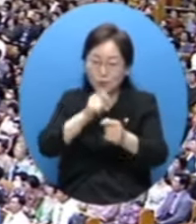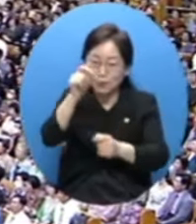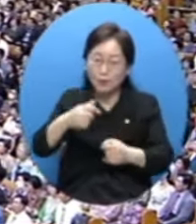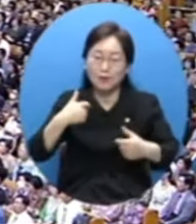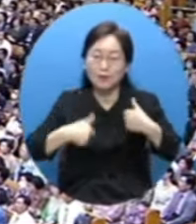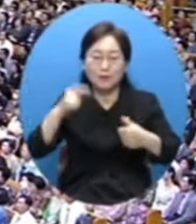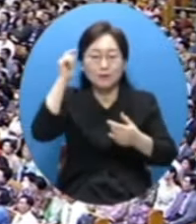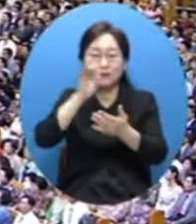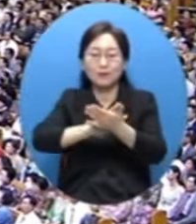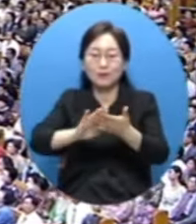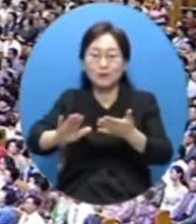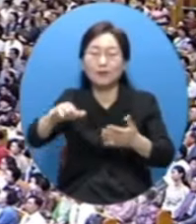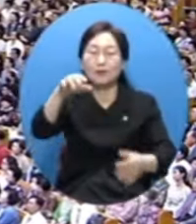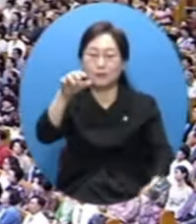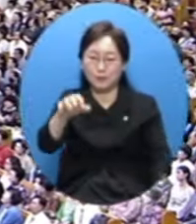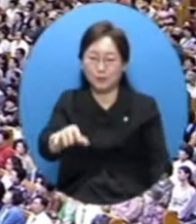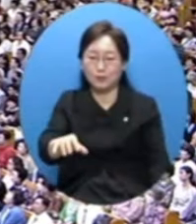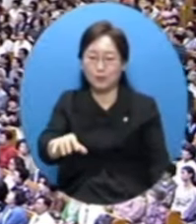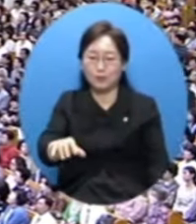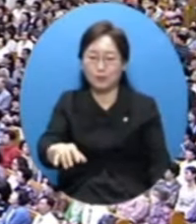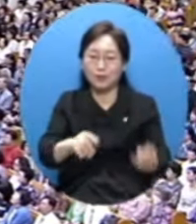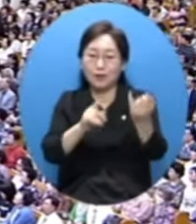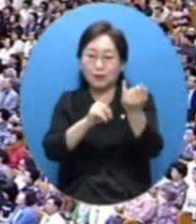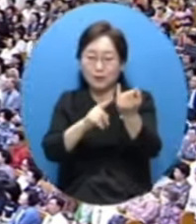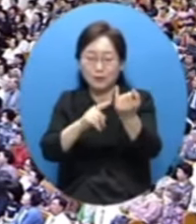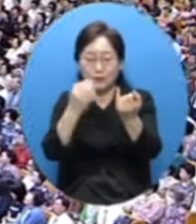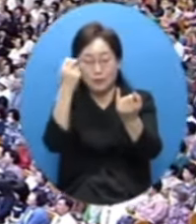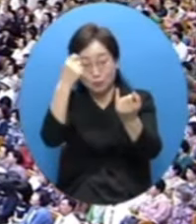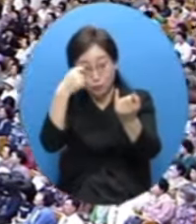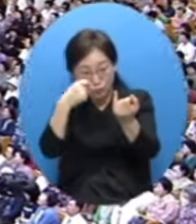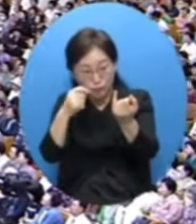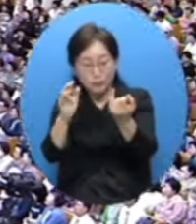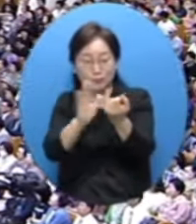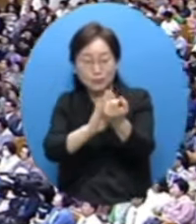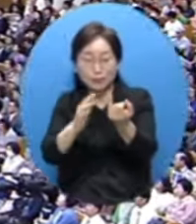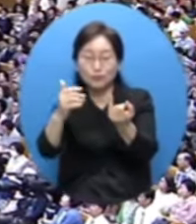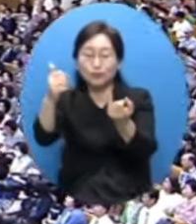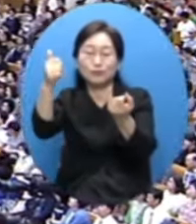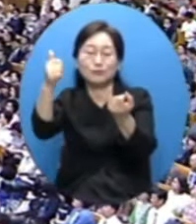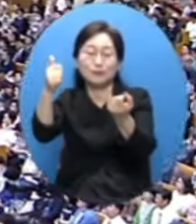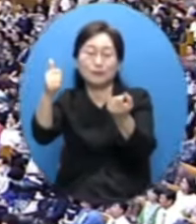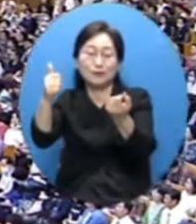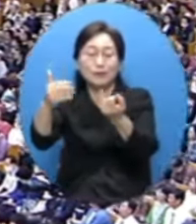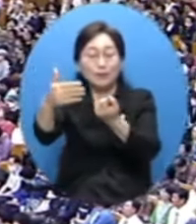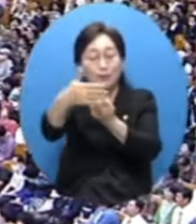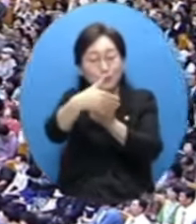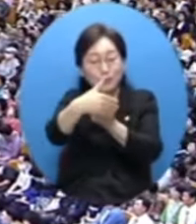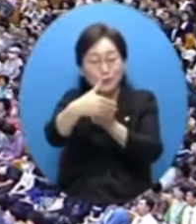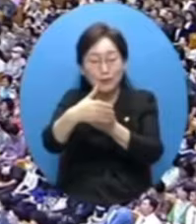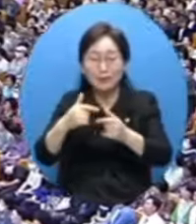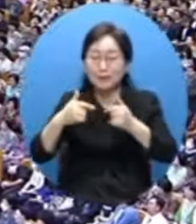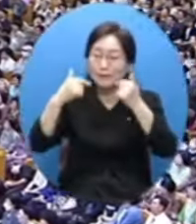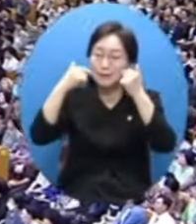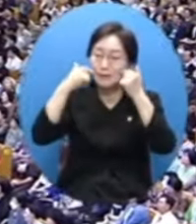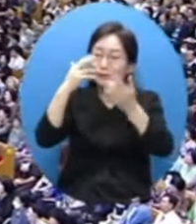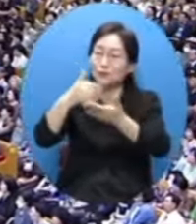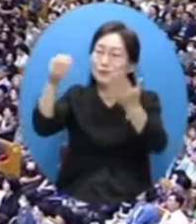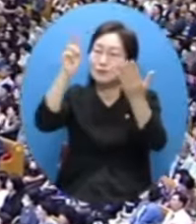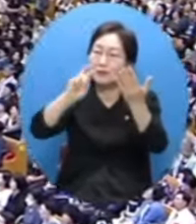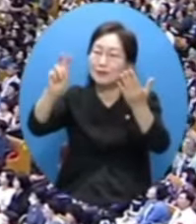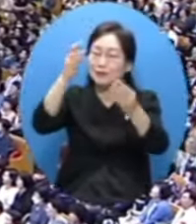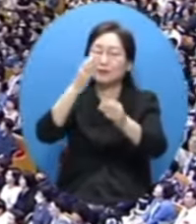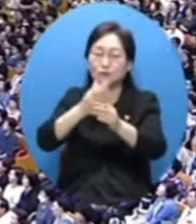있는 천국에서 그녀의 눈물을 써주시는 주님 품에 안겨 환한 미소를 띠고 주님을 찬양하고 있을 것입니다.